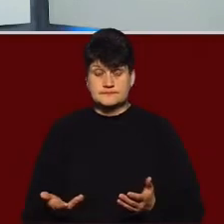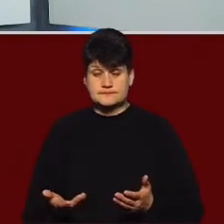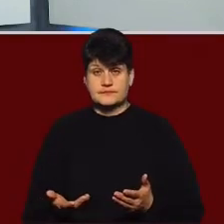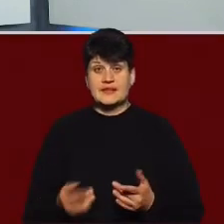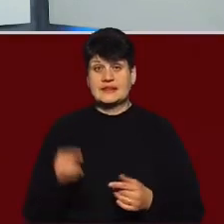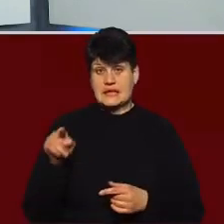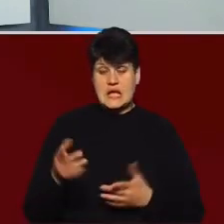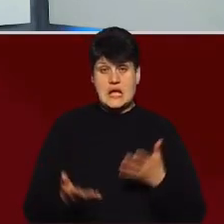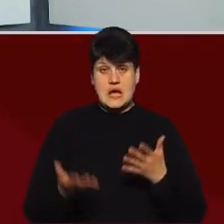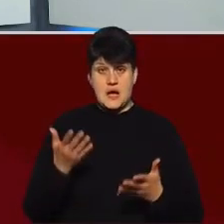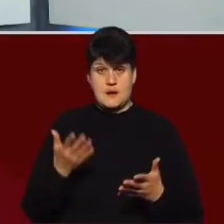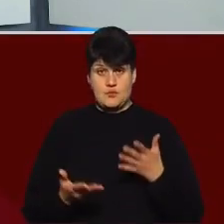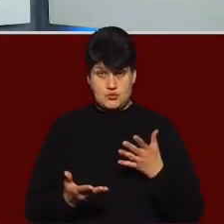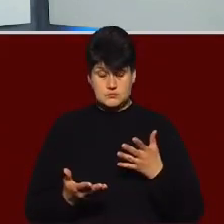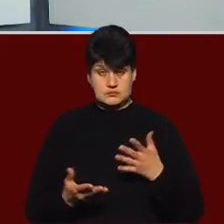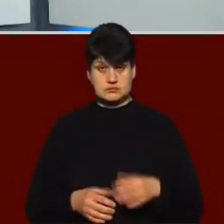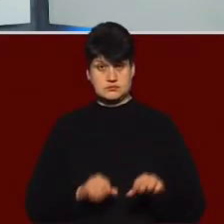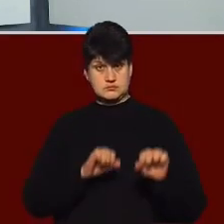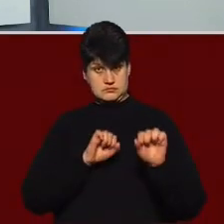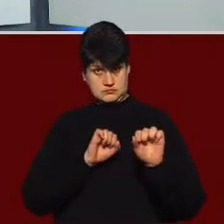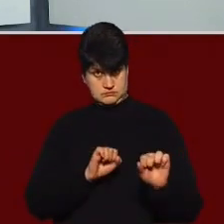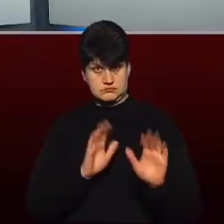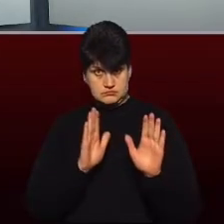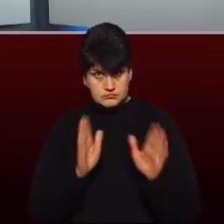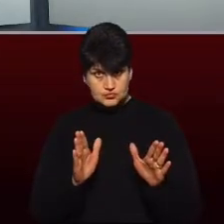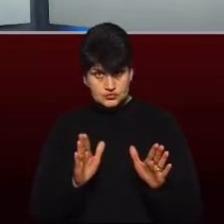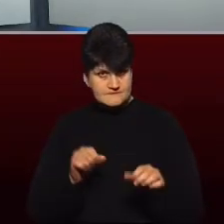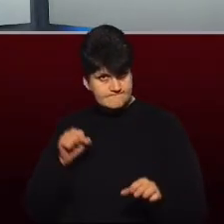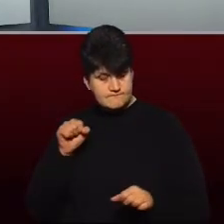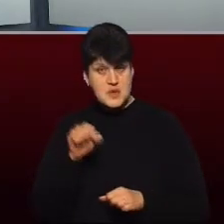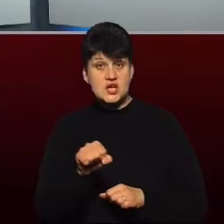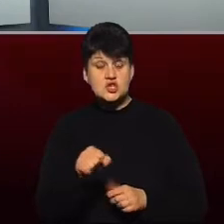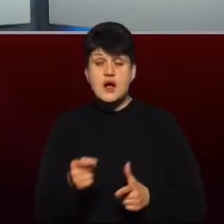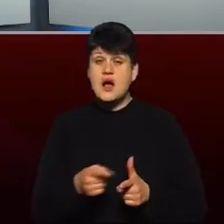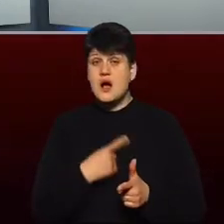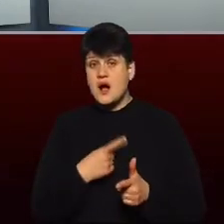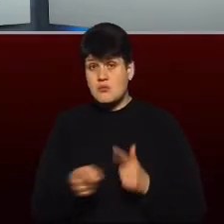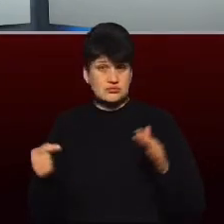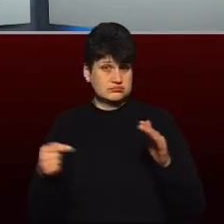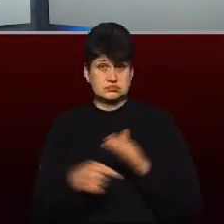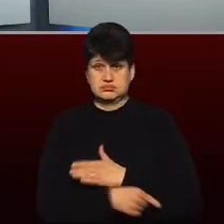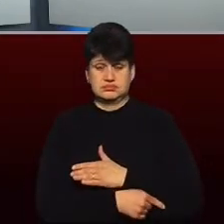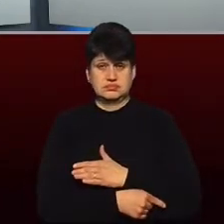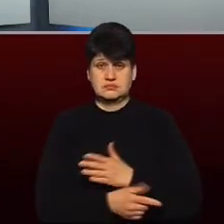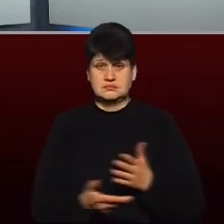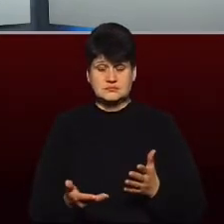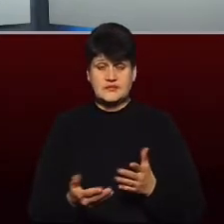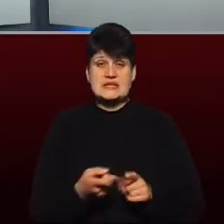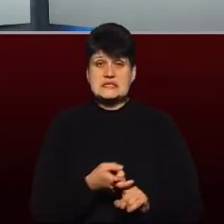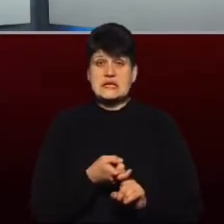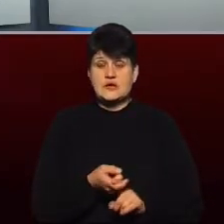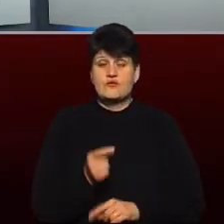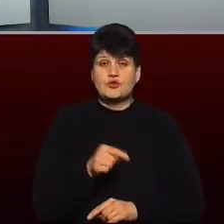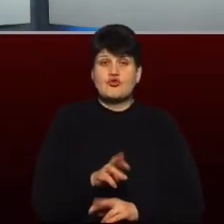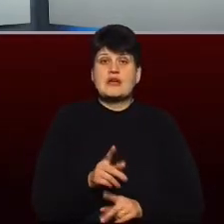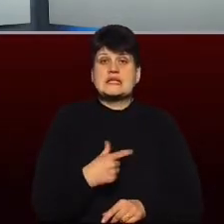ж мобілізуєшся і протистоїш, б'єш, так? Або ж втікаєш. І, відповідно, залежно, як ти себе